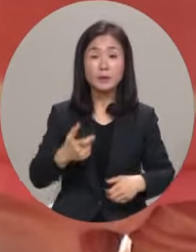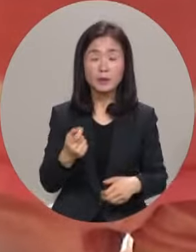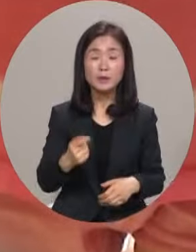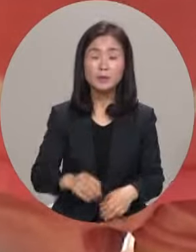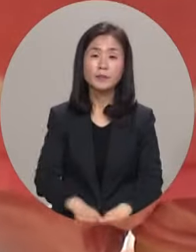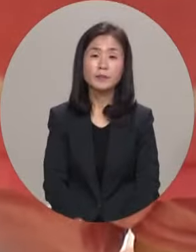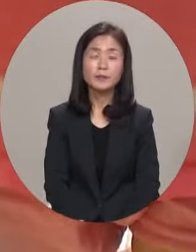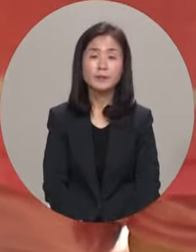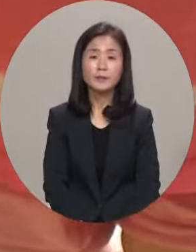송성환 있니다